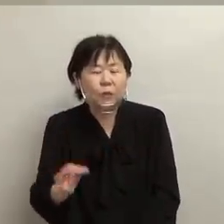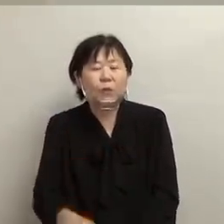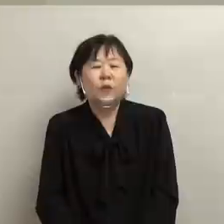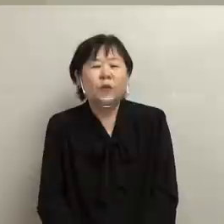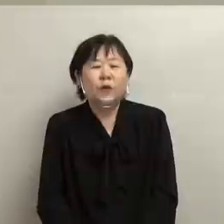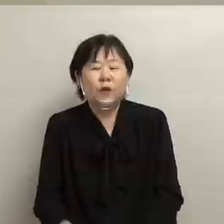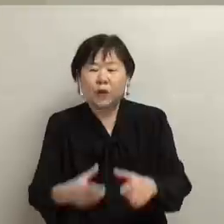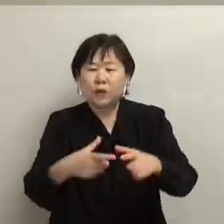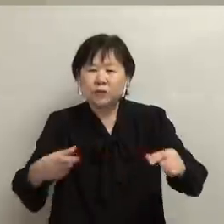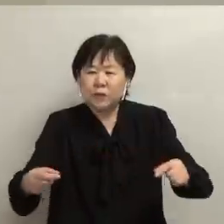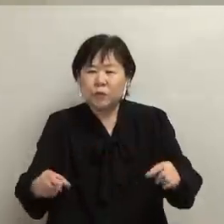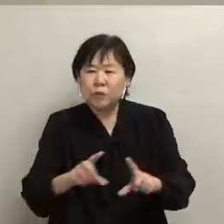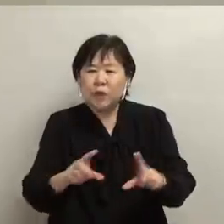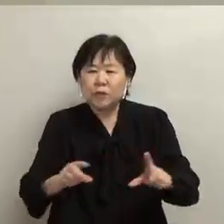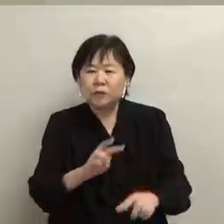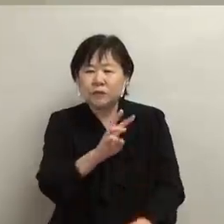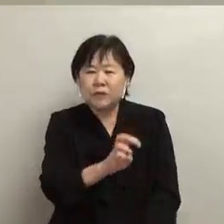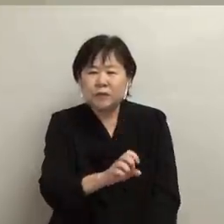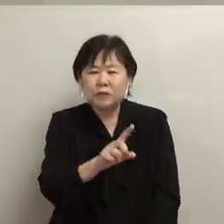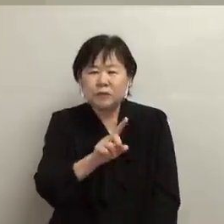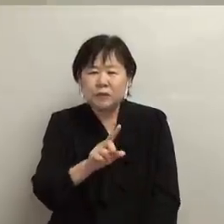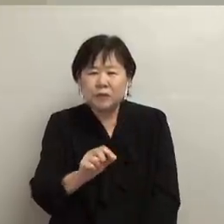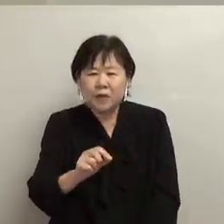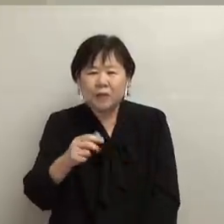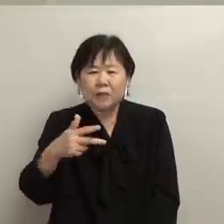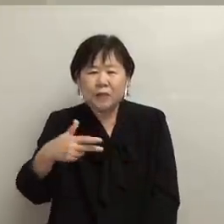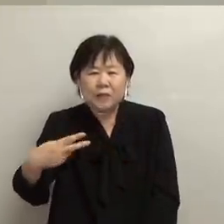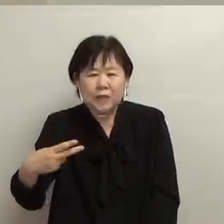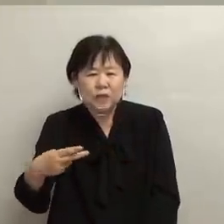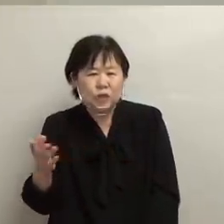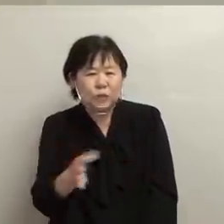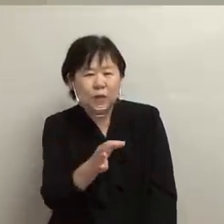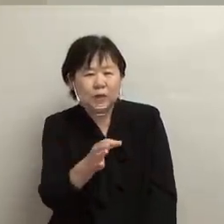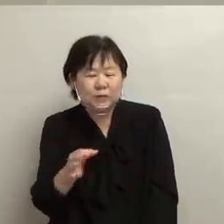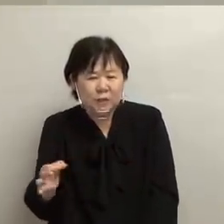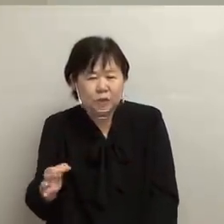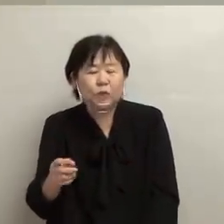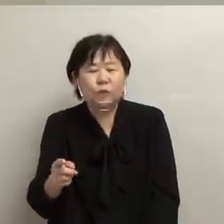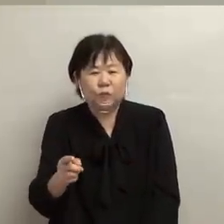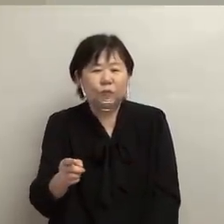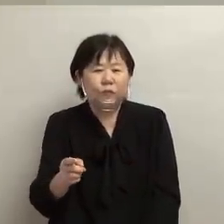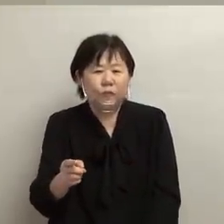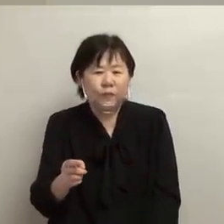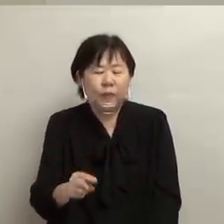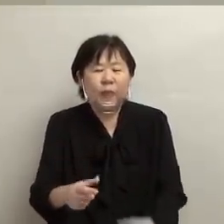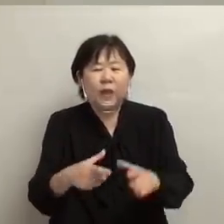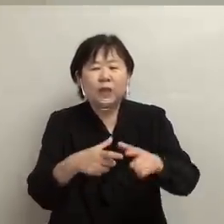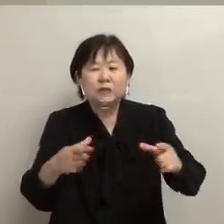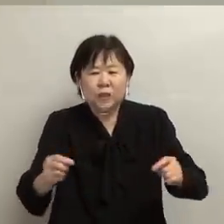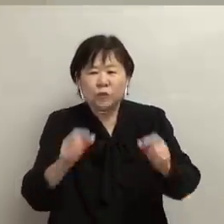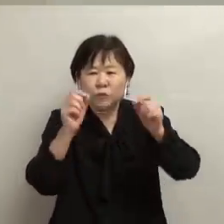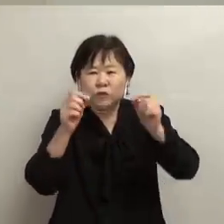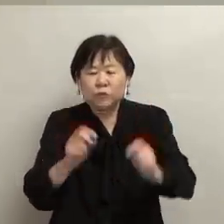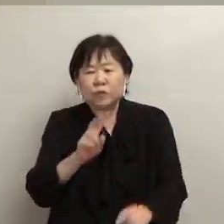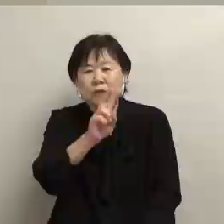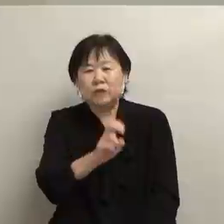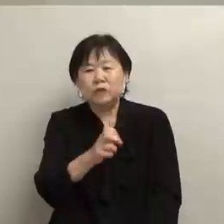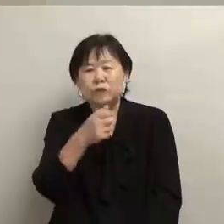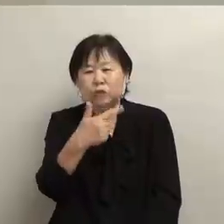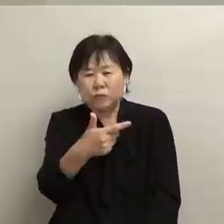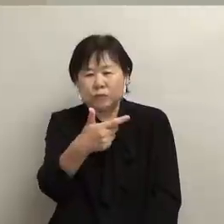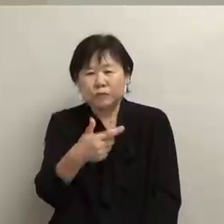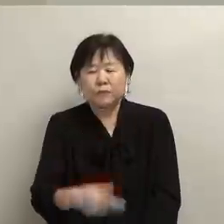は全国平均の31線7人パーセントはうわまっています全国人26位ということなんですけども